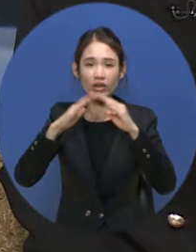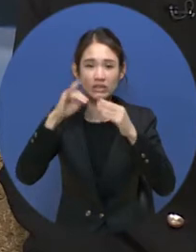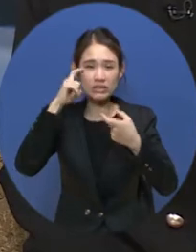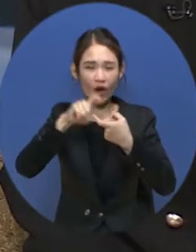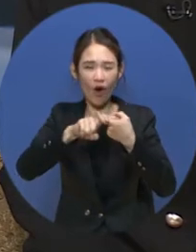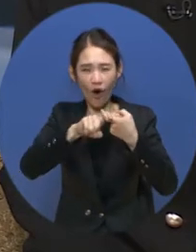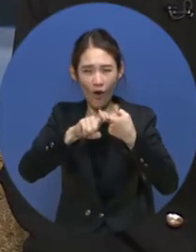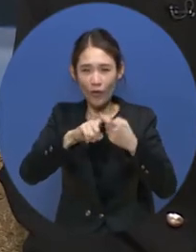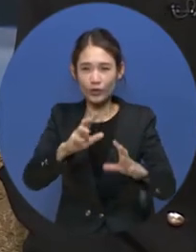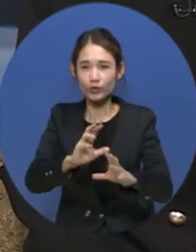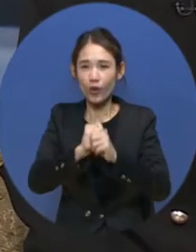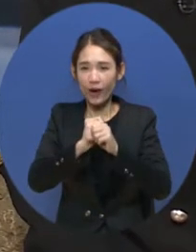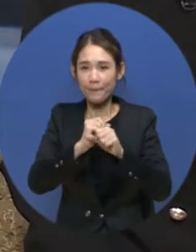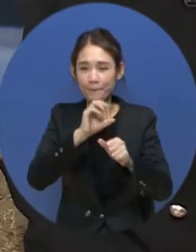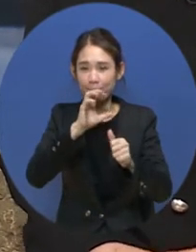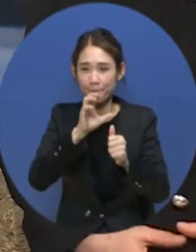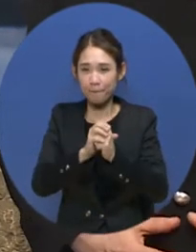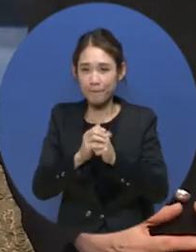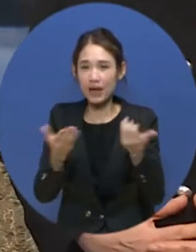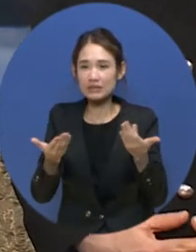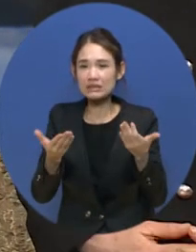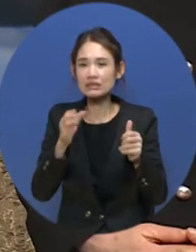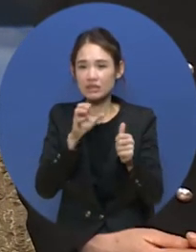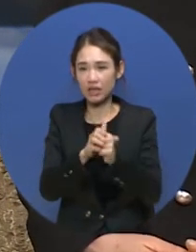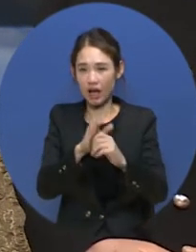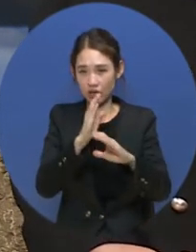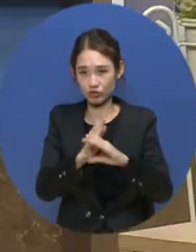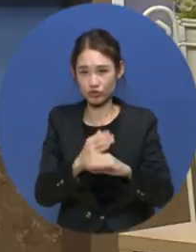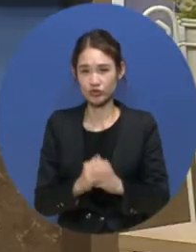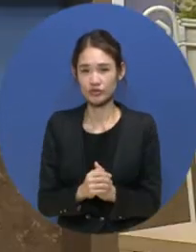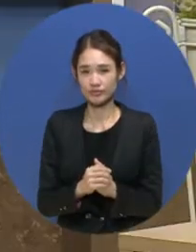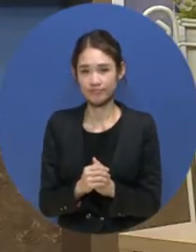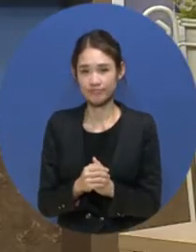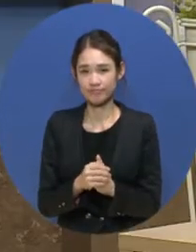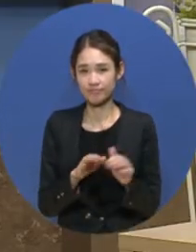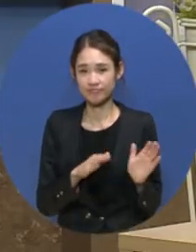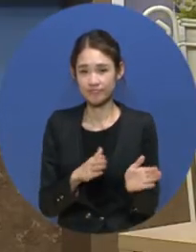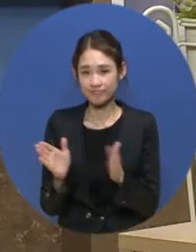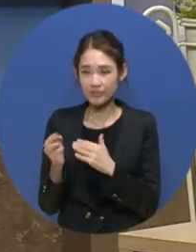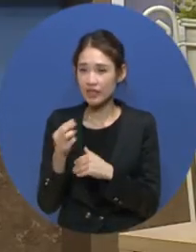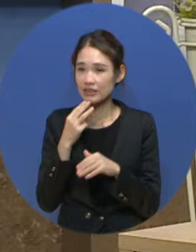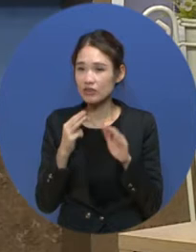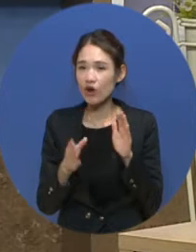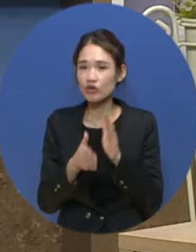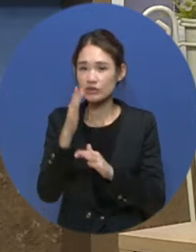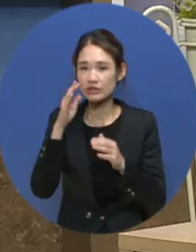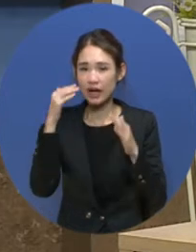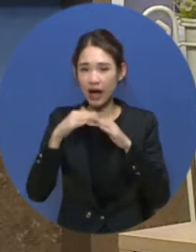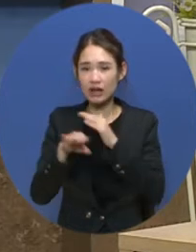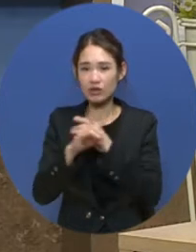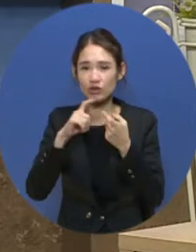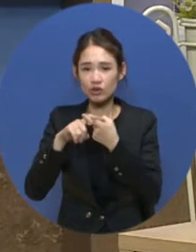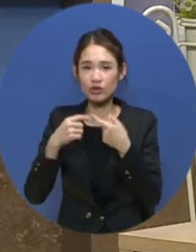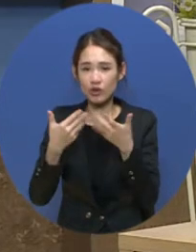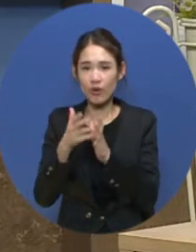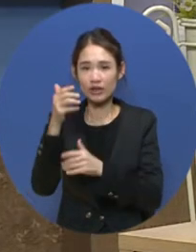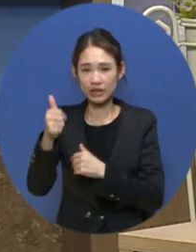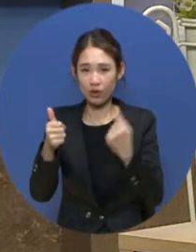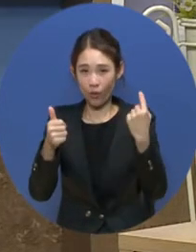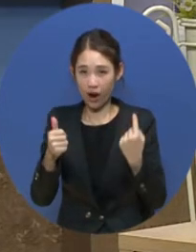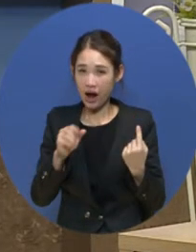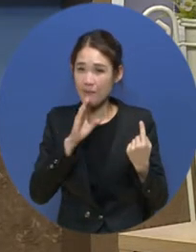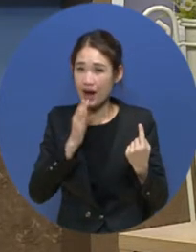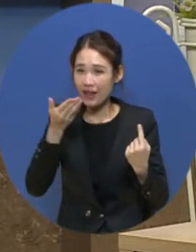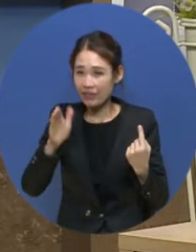연합회와 통합해서 일을 하고 있다고 생각해 주시면 될 것 같아요. 예. 네, 그러면은 지금은 서울시 가정 어린이집 연합회 회장님께서 나와 주셨지만 네. 또